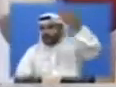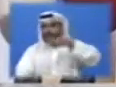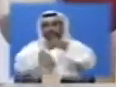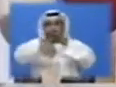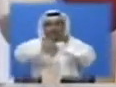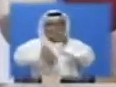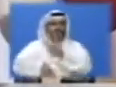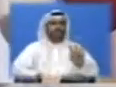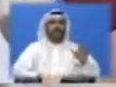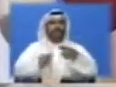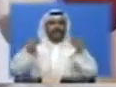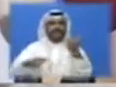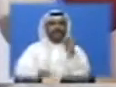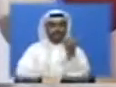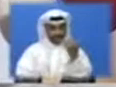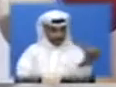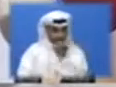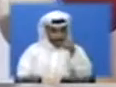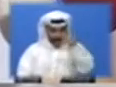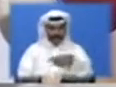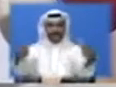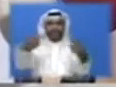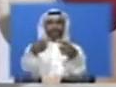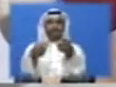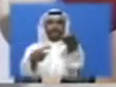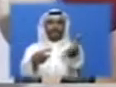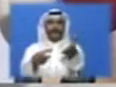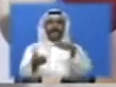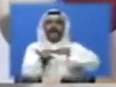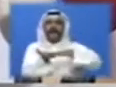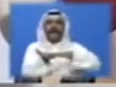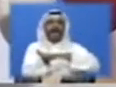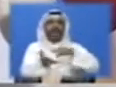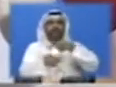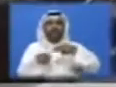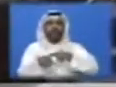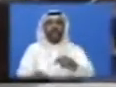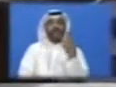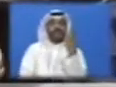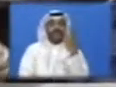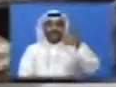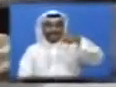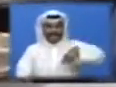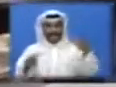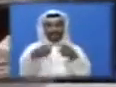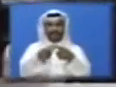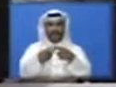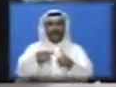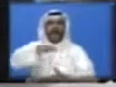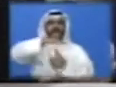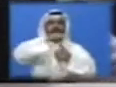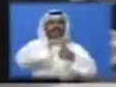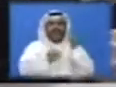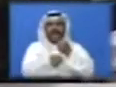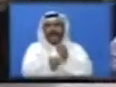المرجوة. فمن هنا جاءت أهمية انعقاد الاجتماع 13 لأصحاب المعالي والوزراء ورؤساء